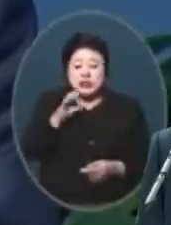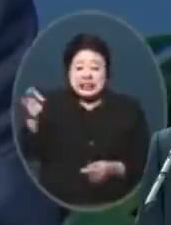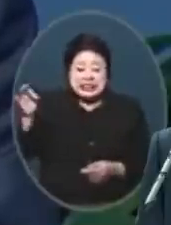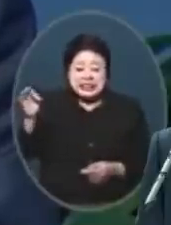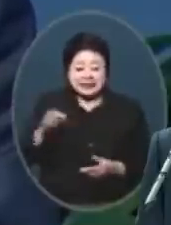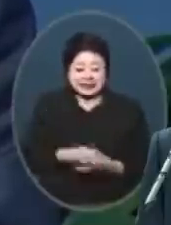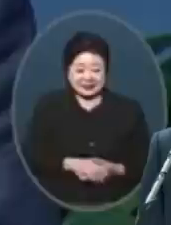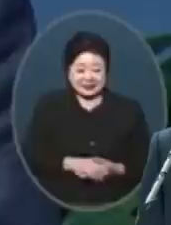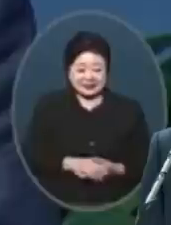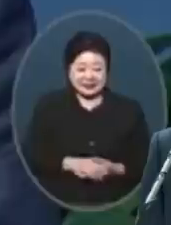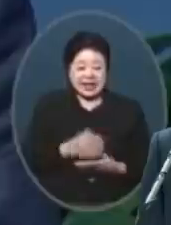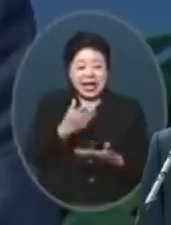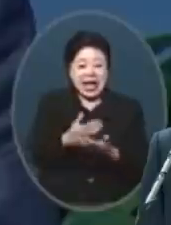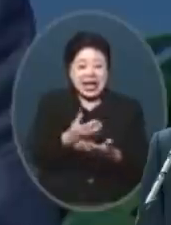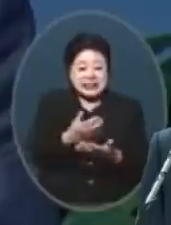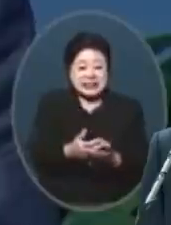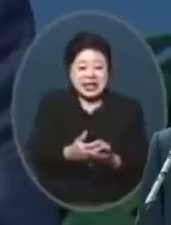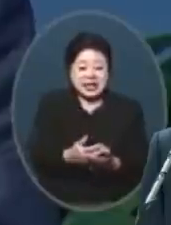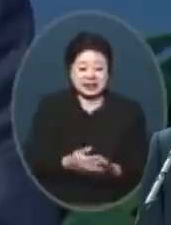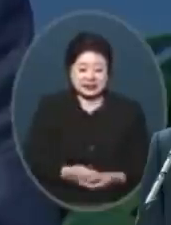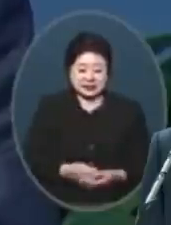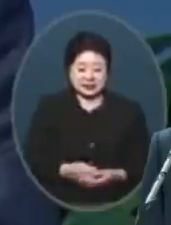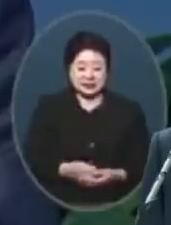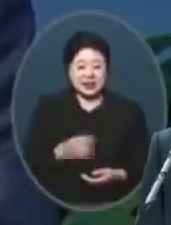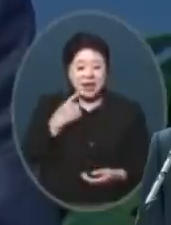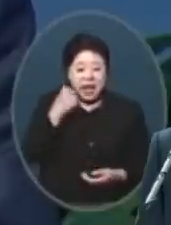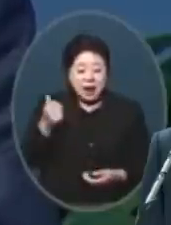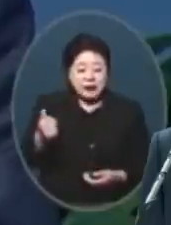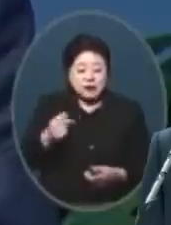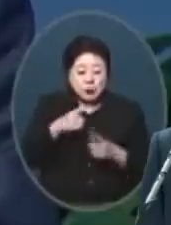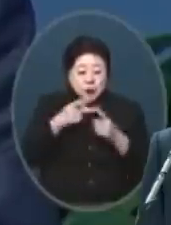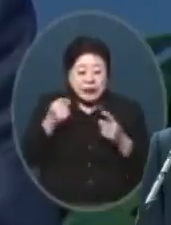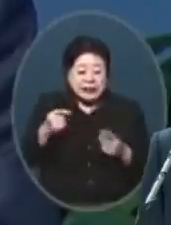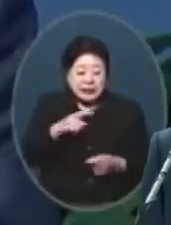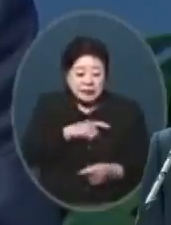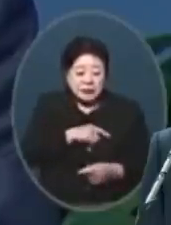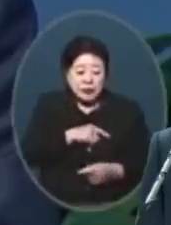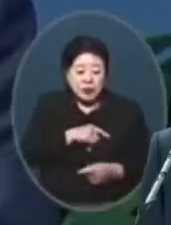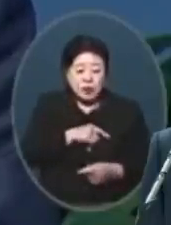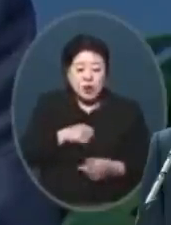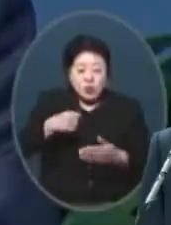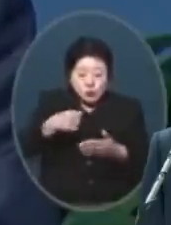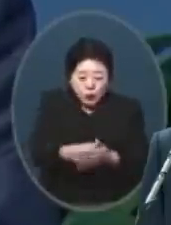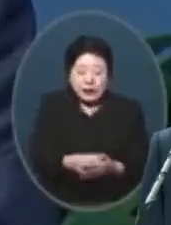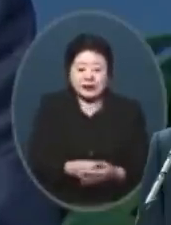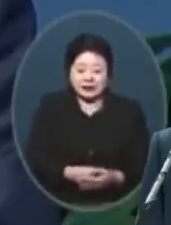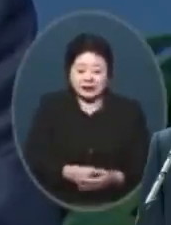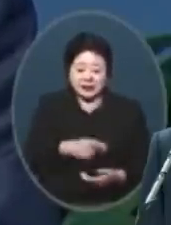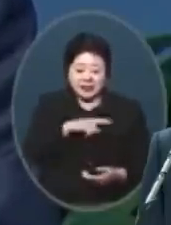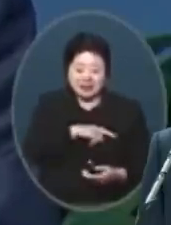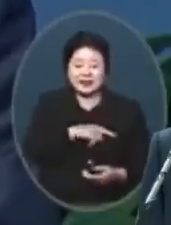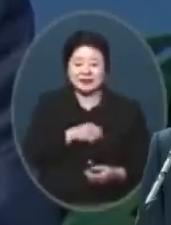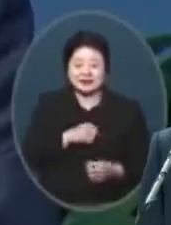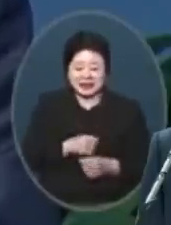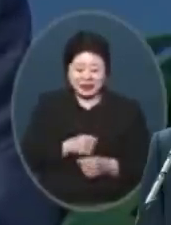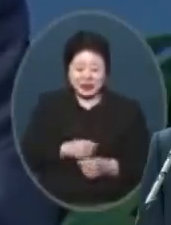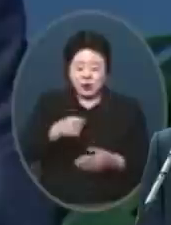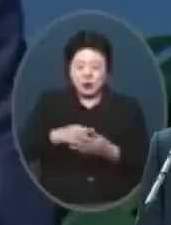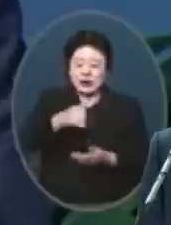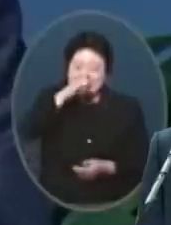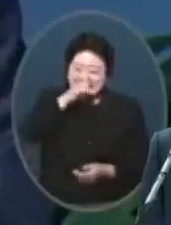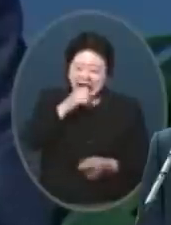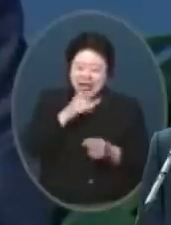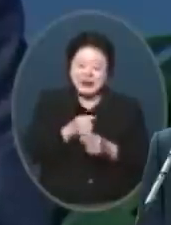저는 한자는 그렇지 않지만 우리 아버지가 제 이름을 조용기라고 해가지고서 용기가 있는 사람으로